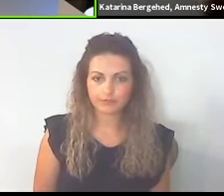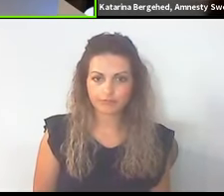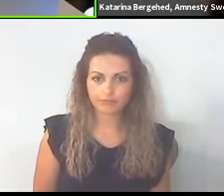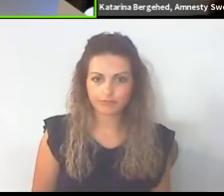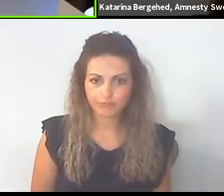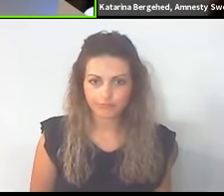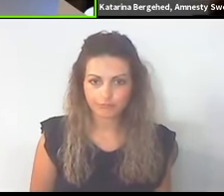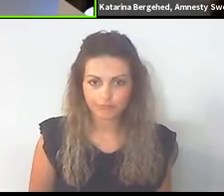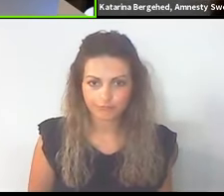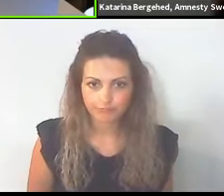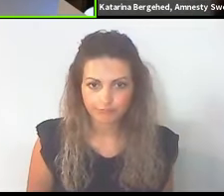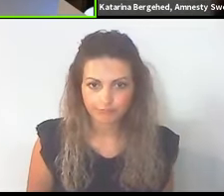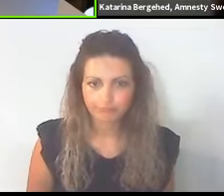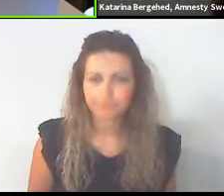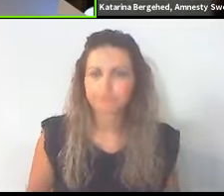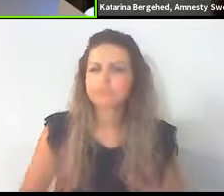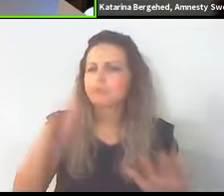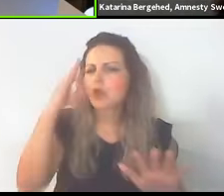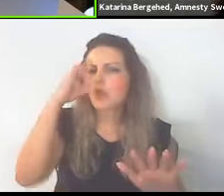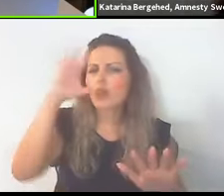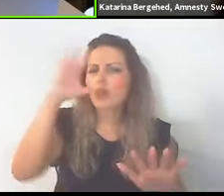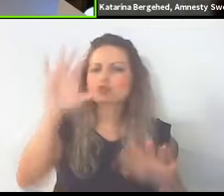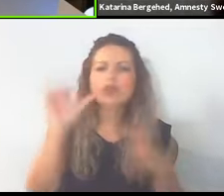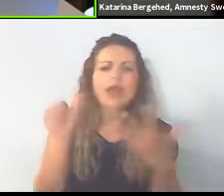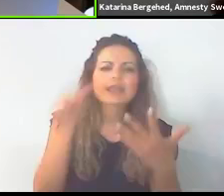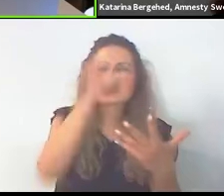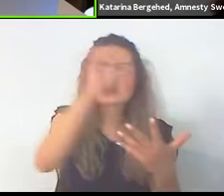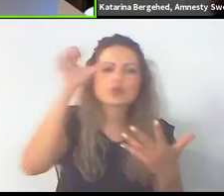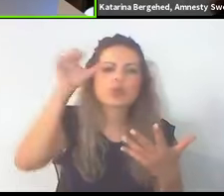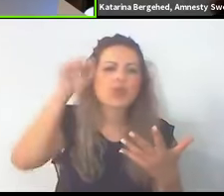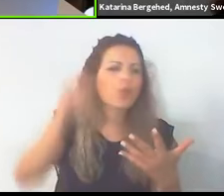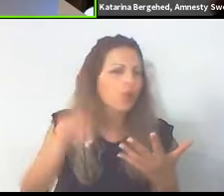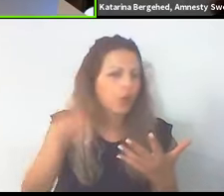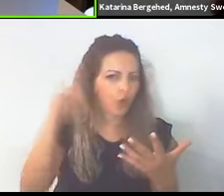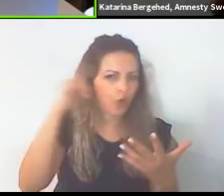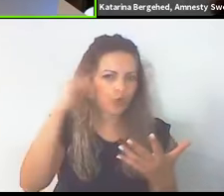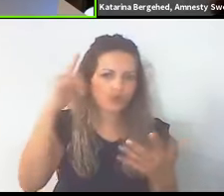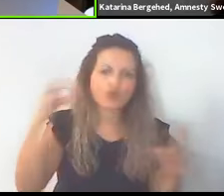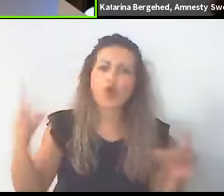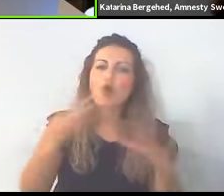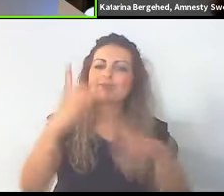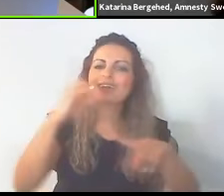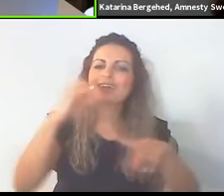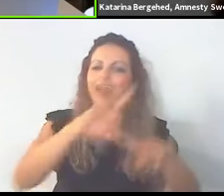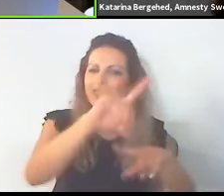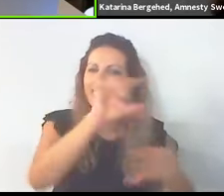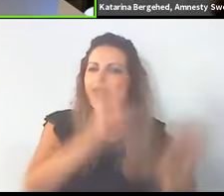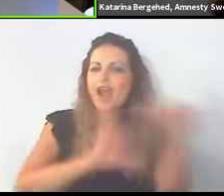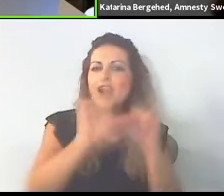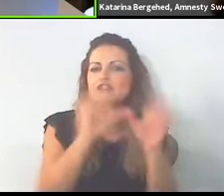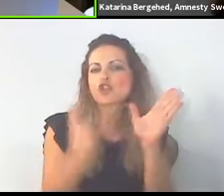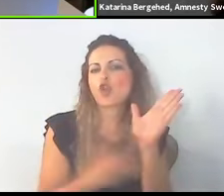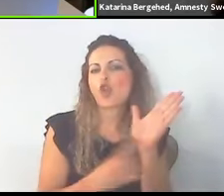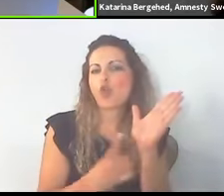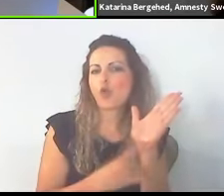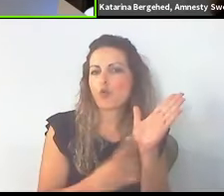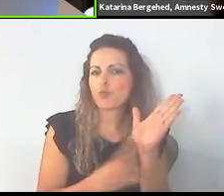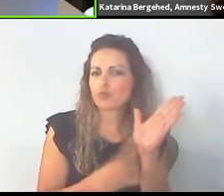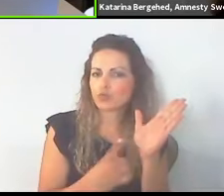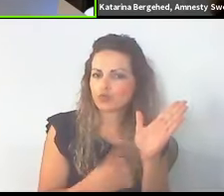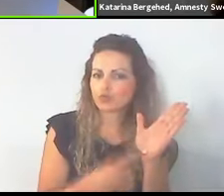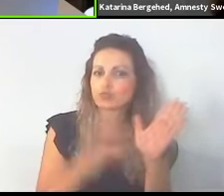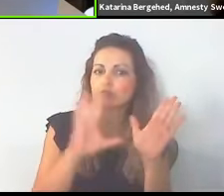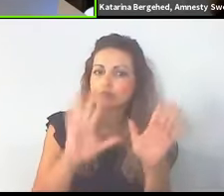Νομίζω ότι ήταν στις 6 Ιουνίου όταν έγινε η νομοθετική αλλαγή στην Ελλάδα, πολύ σωστά λέει η Καταρίνα. Συνεχίζοντας ότι ακόμα